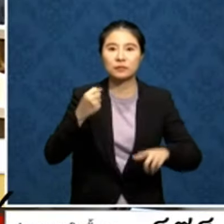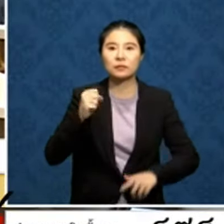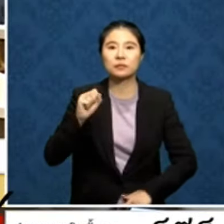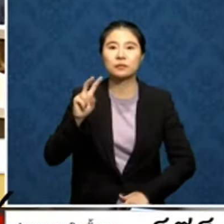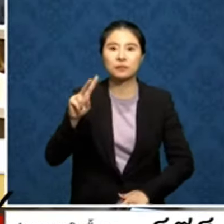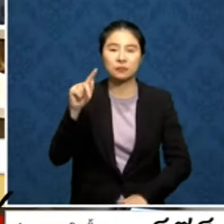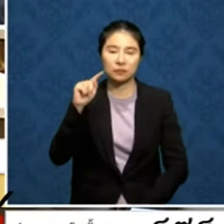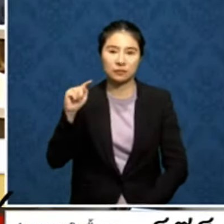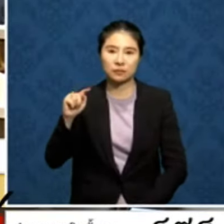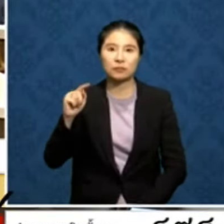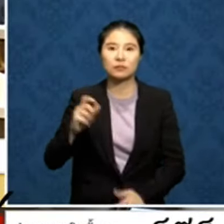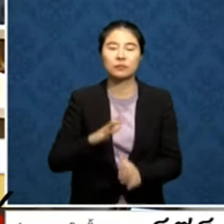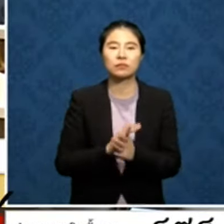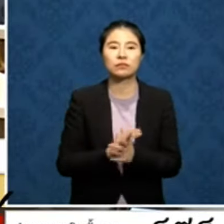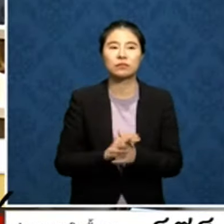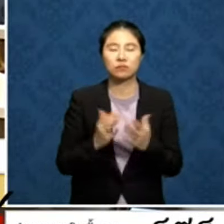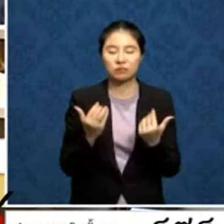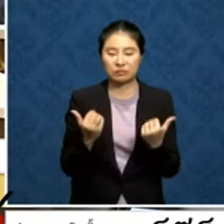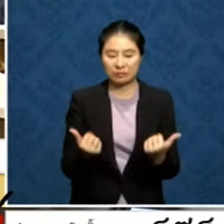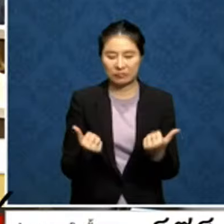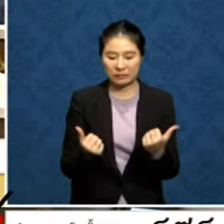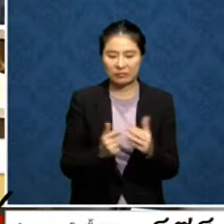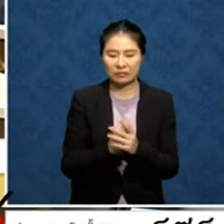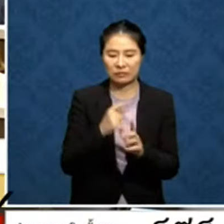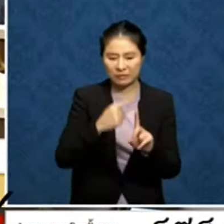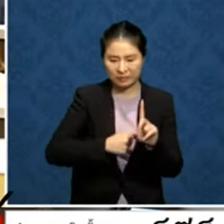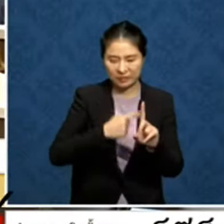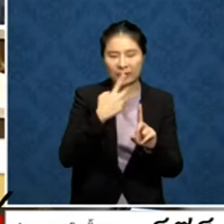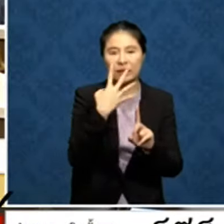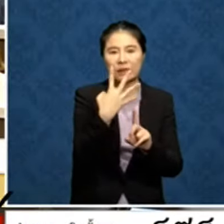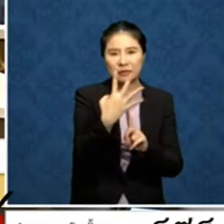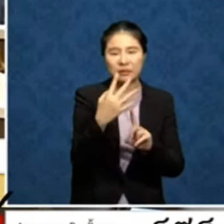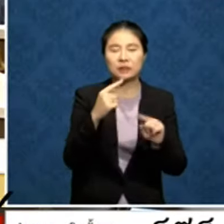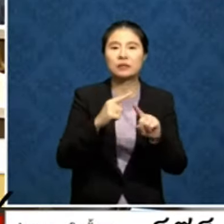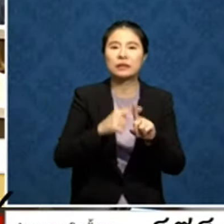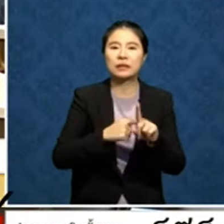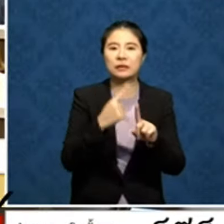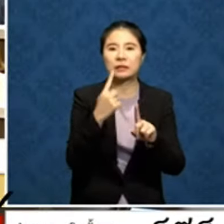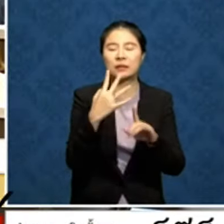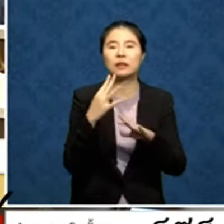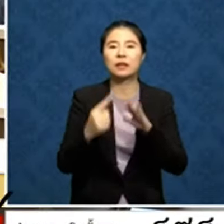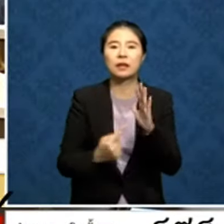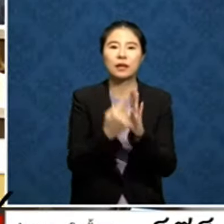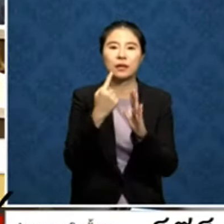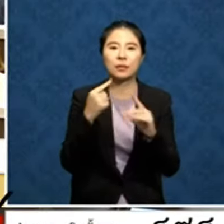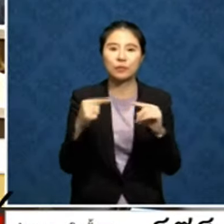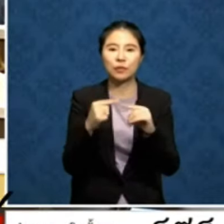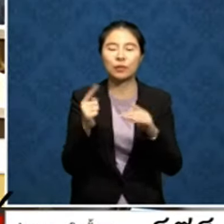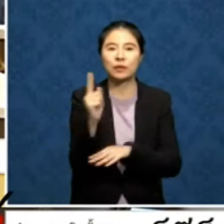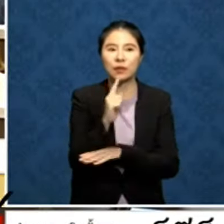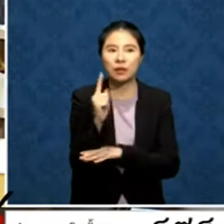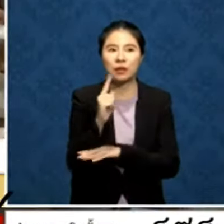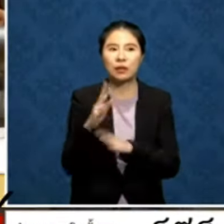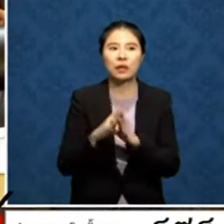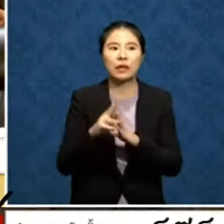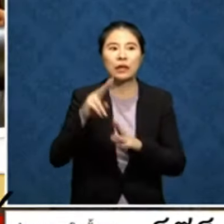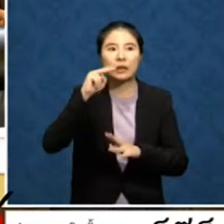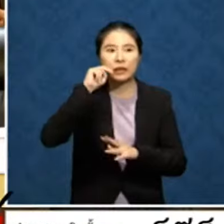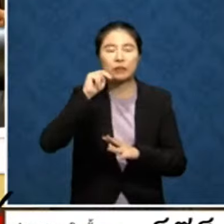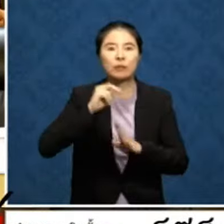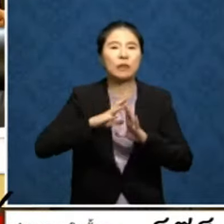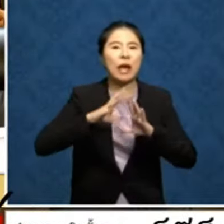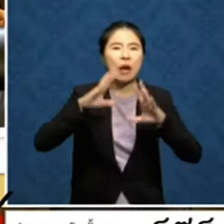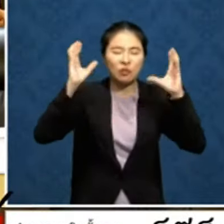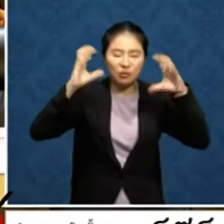ปีก่อนแต่เมื่อเข้าไตรมาสที่ 3เราจะเริ่มเห็นปรากฏการณ์ลานินญ่าที่มีปริมาณฝนตก